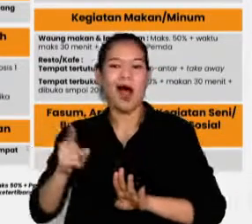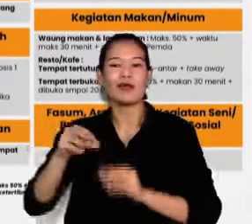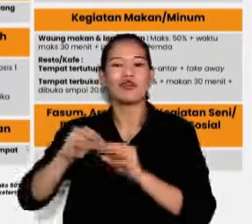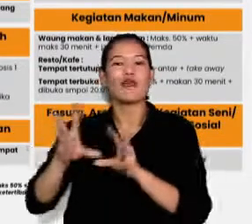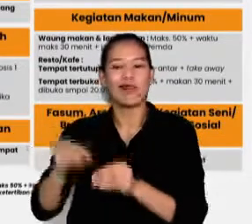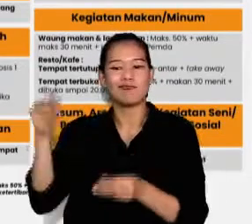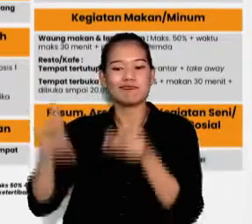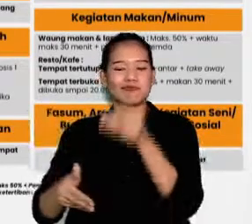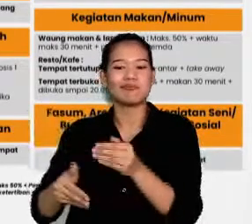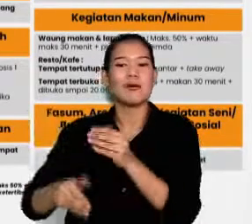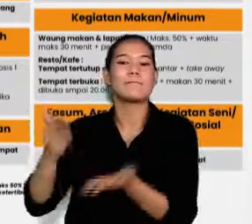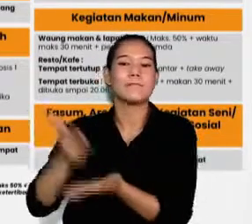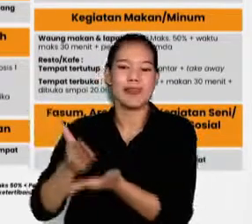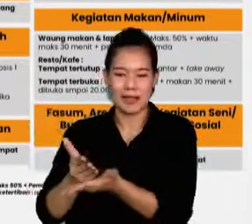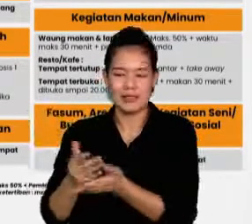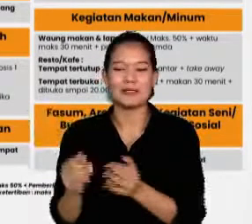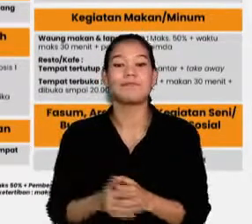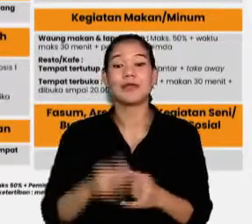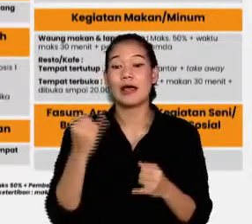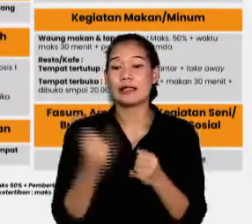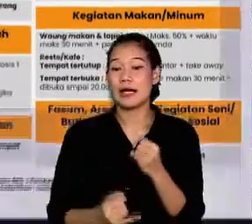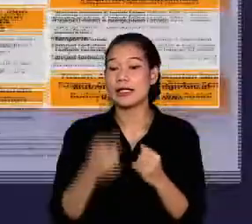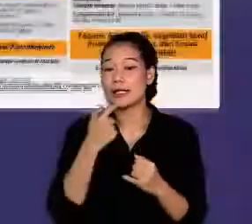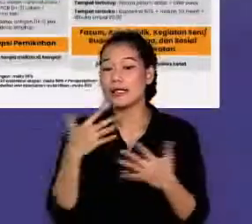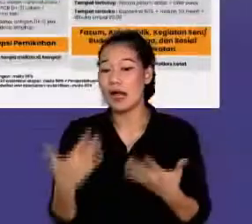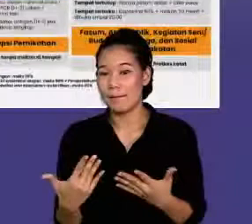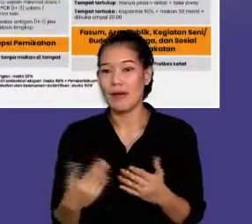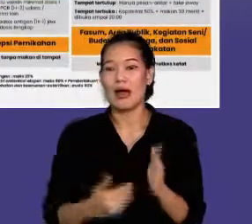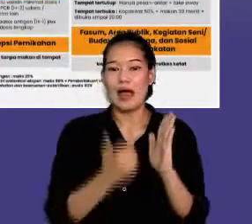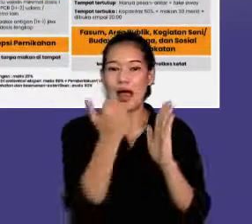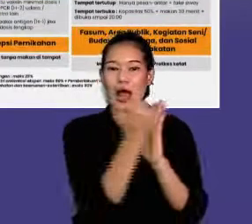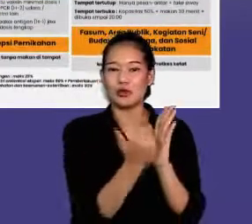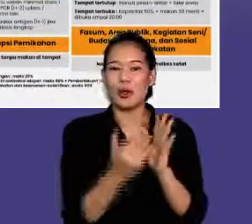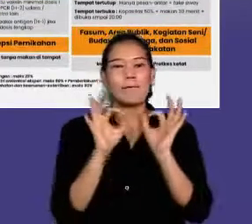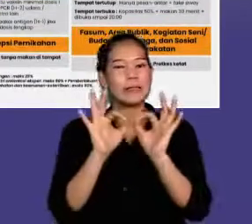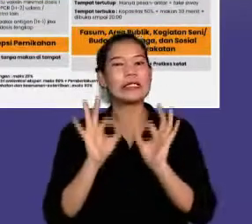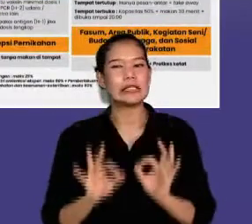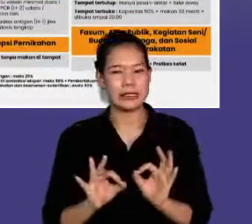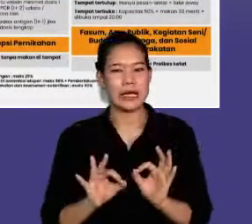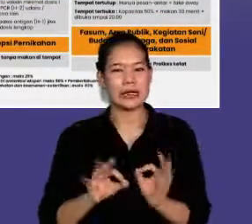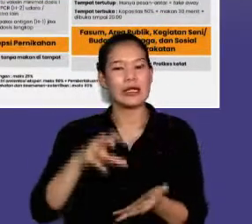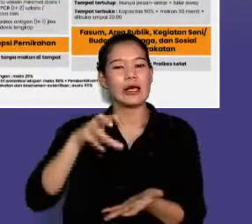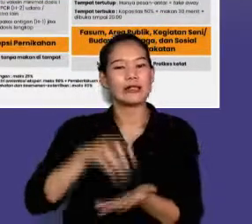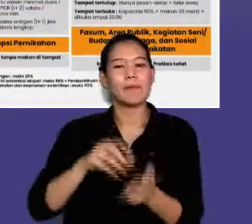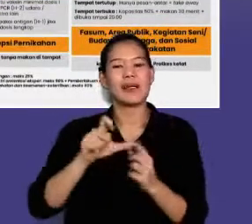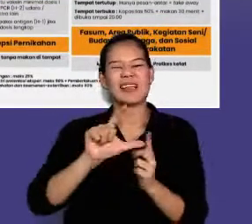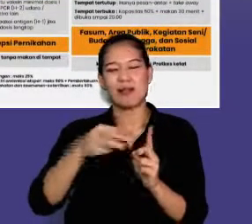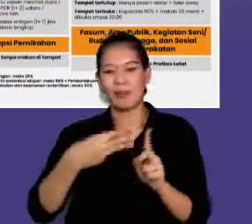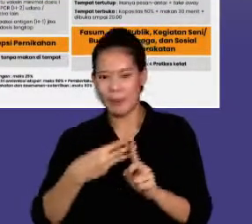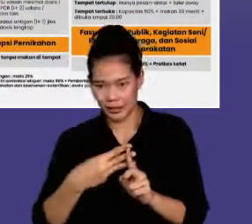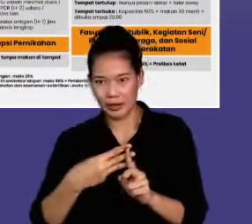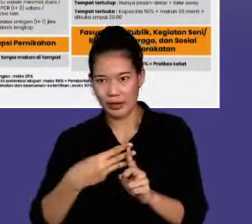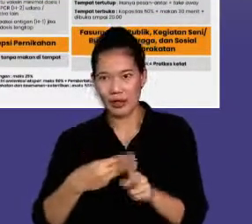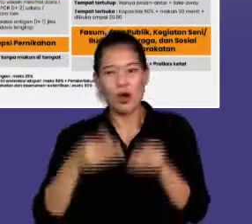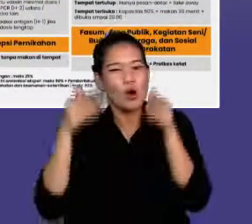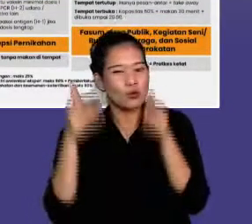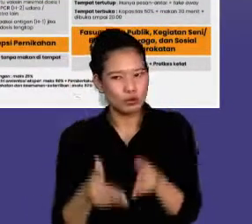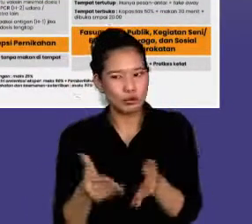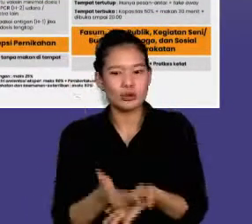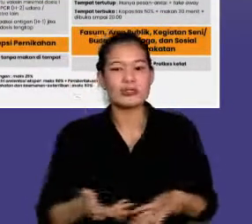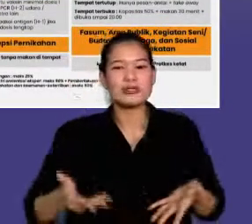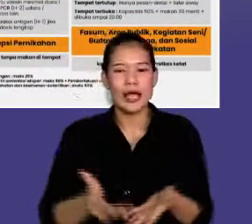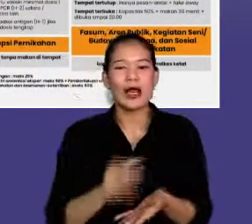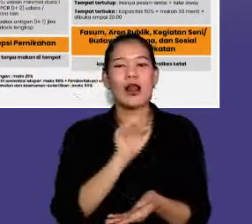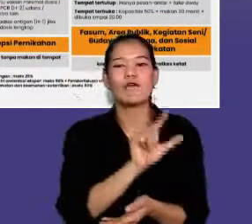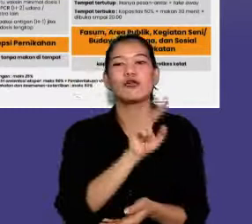kapasitas Hai yang terakhir adalah penambahan pengaturan pendidikan di sekolah luar biasa atau SLB khusus